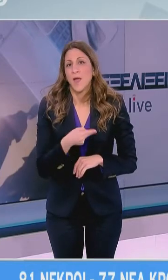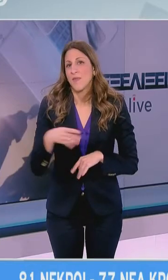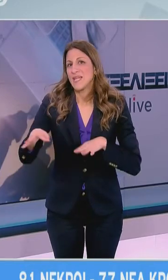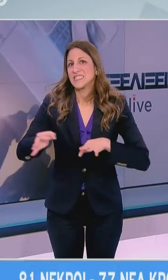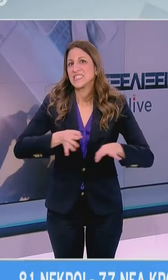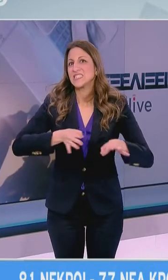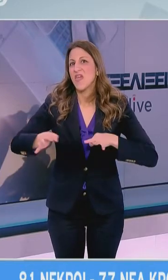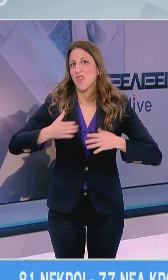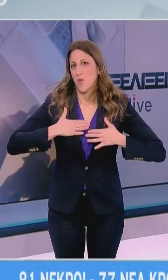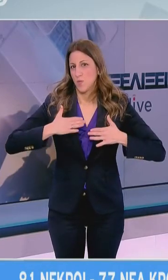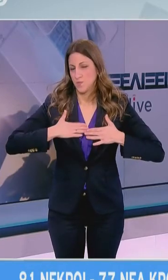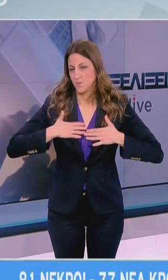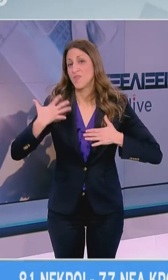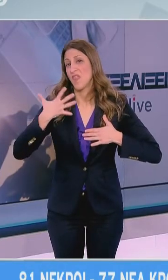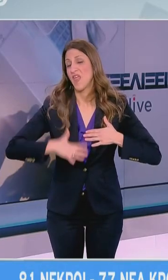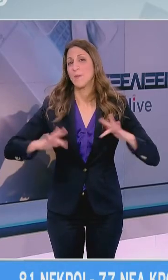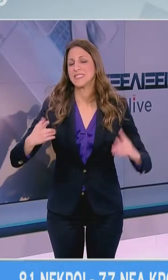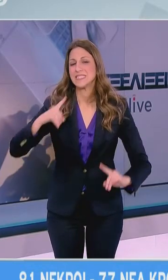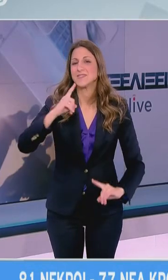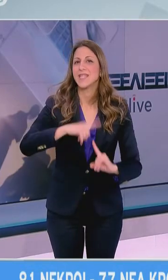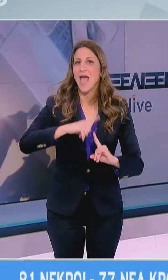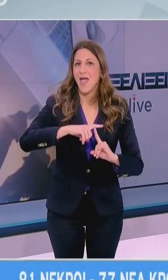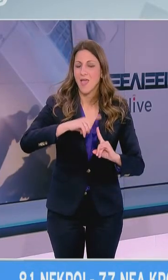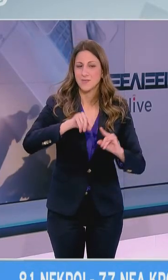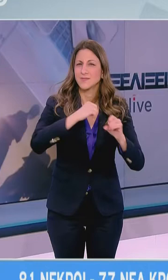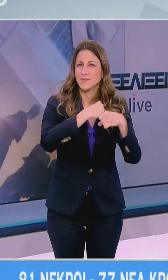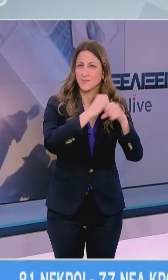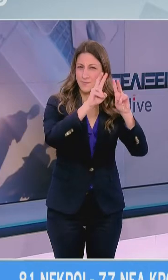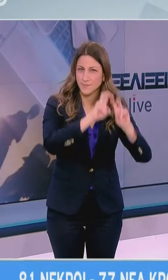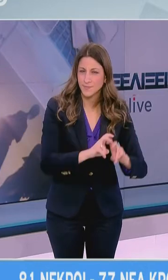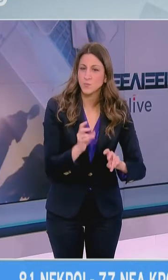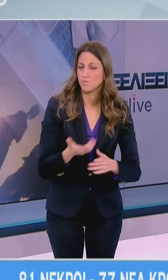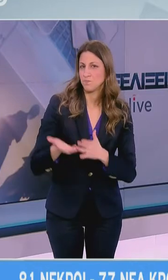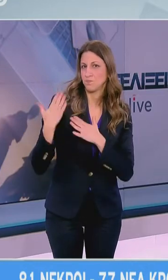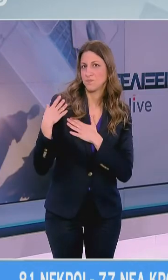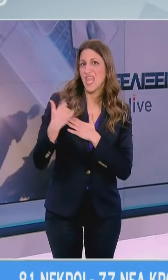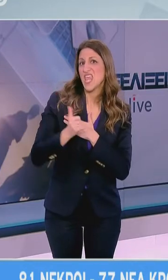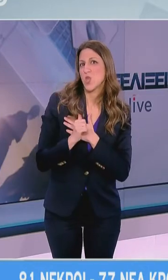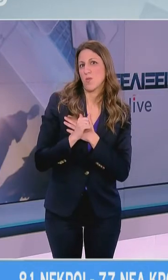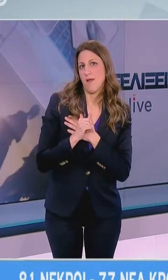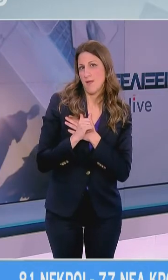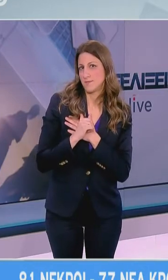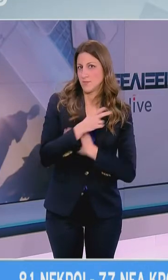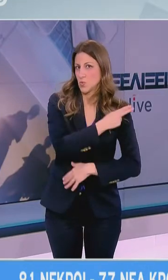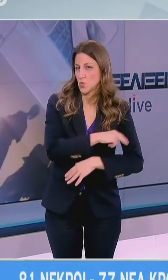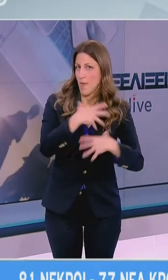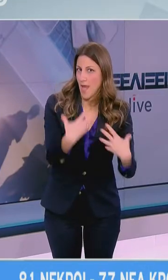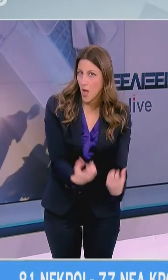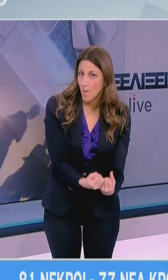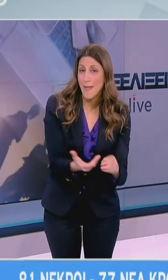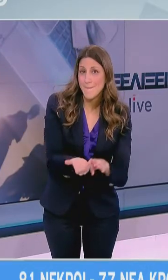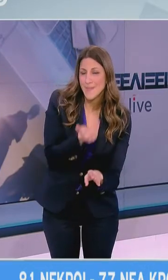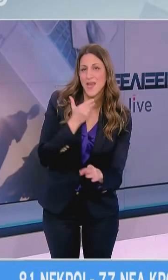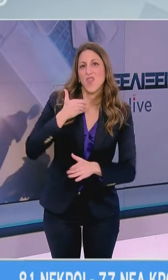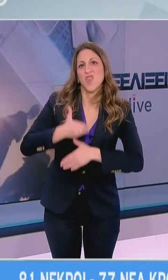μας είναι το τεστ αυτό να διεξάγεται και στα ιδιωτικά εργαστήρια. Υπάρχουν κάποιες διαδικασίες που πρέπει να